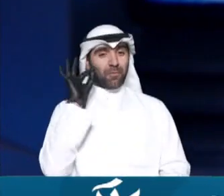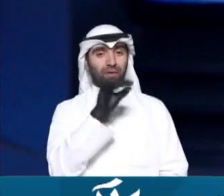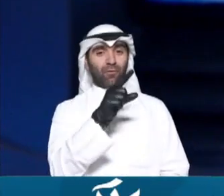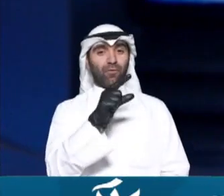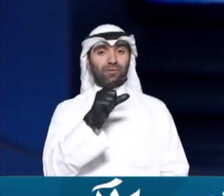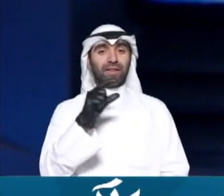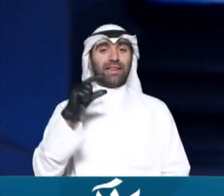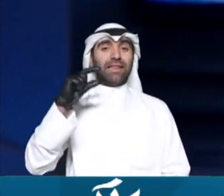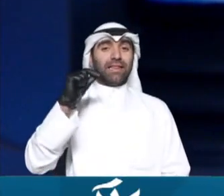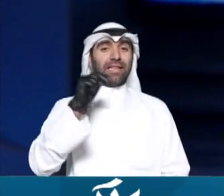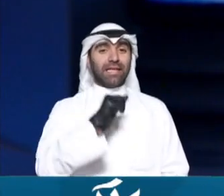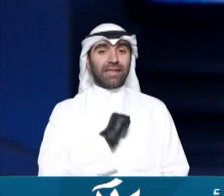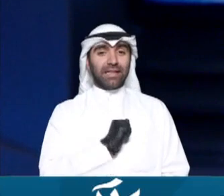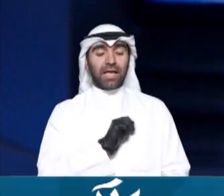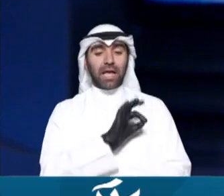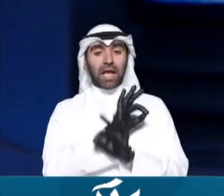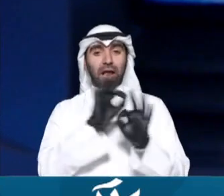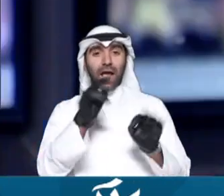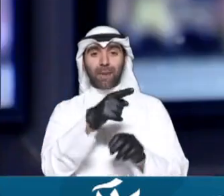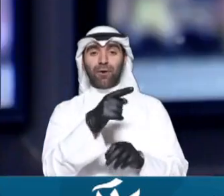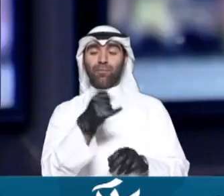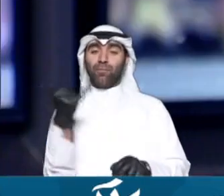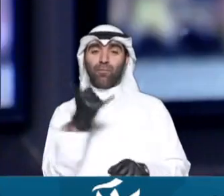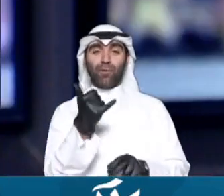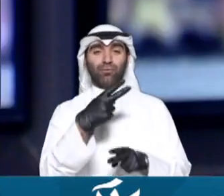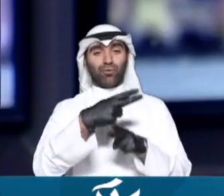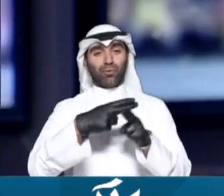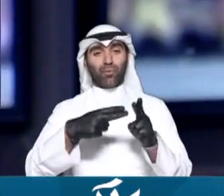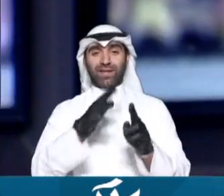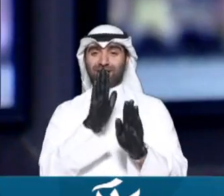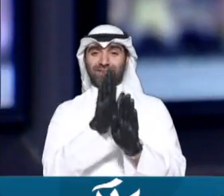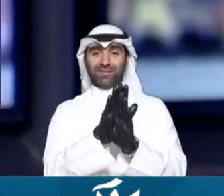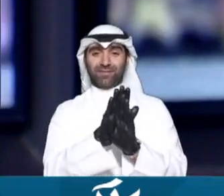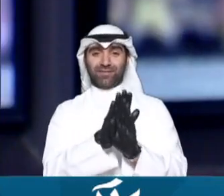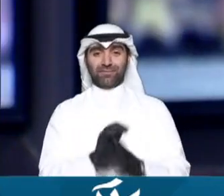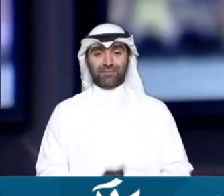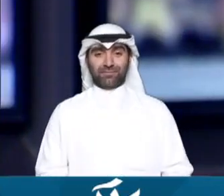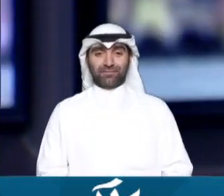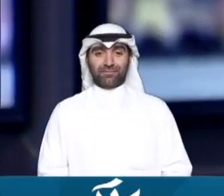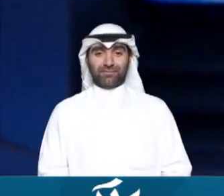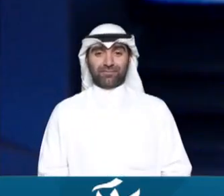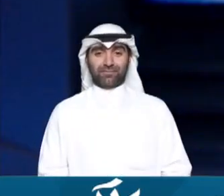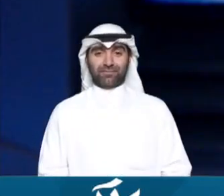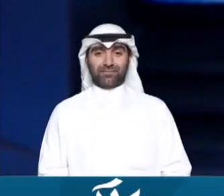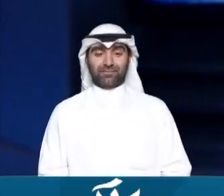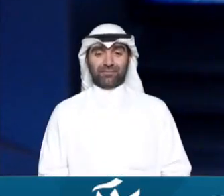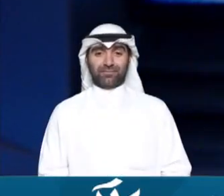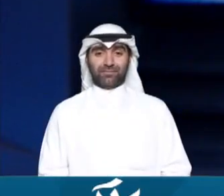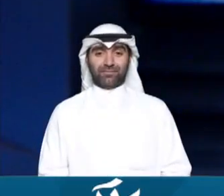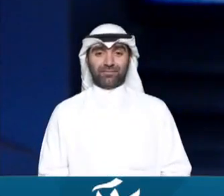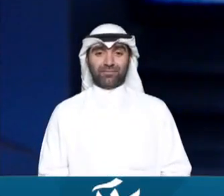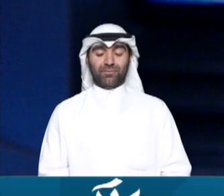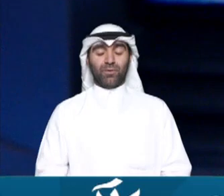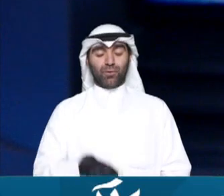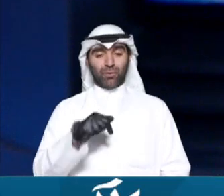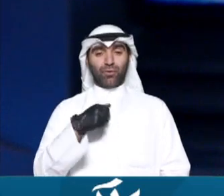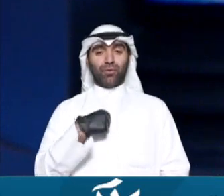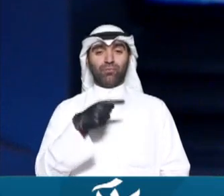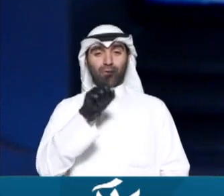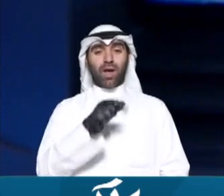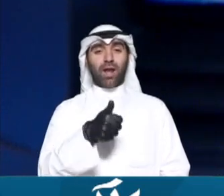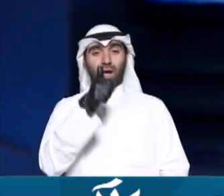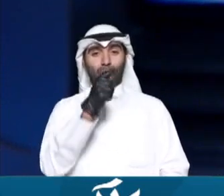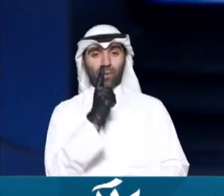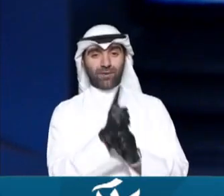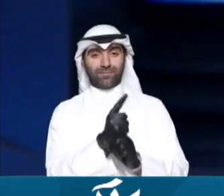لأجل هذا الوطن. سعداء فيك. مسرور بلقياكم. الله يحفظك. طال عمرك نبدأ اليوم طال عمرك، هذا الوباء هو جند